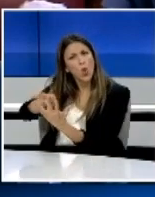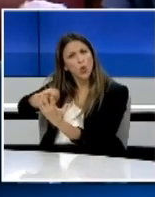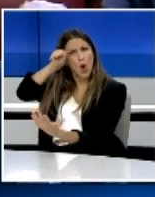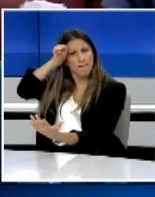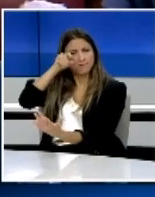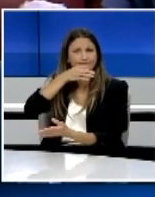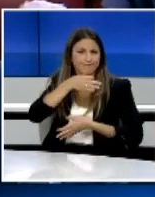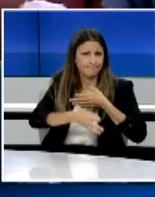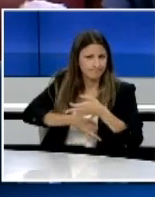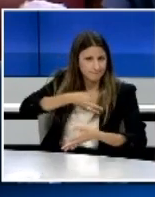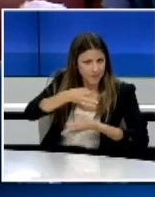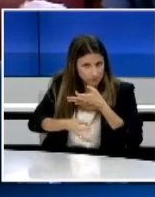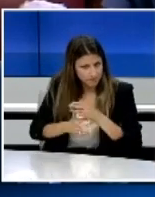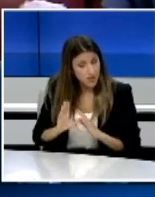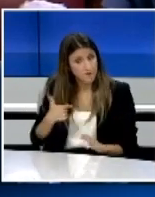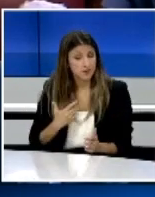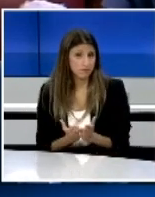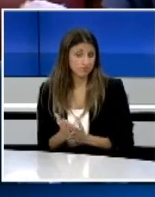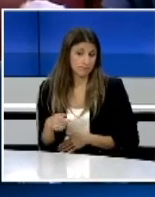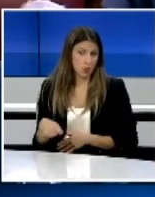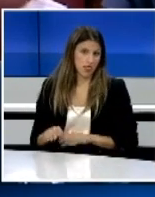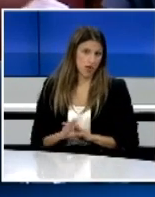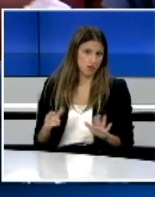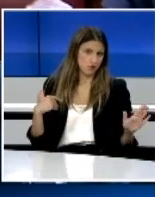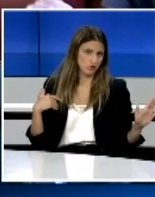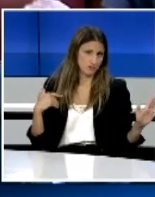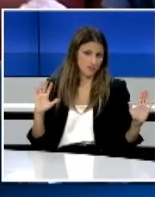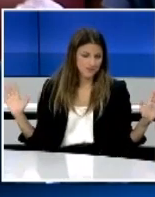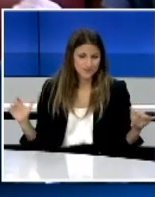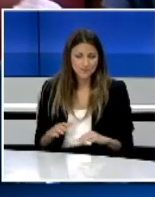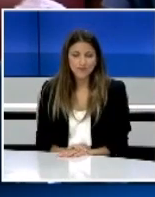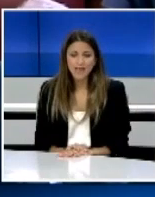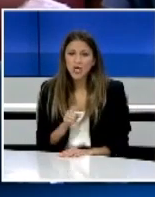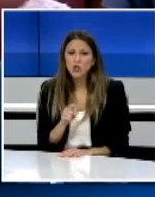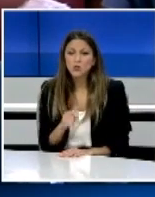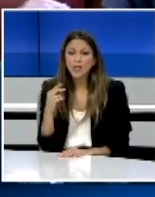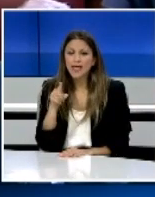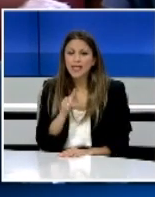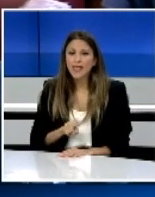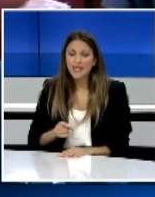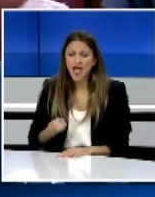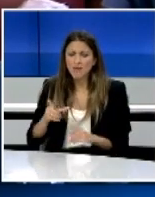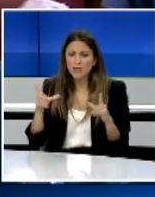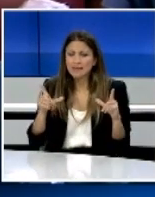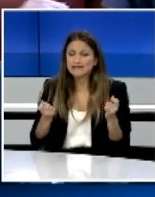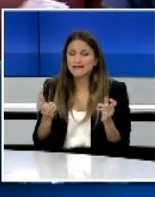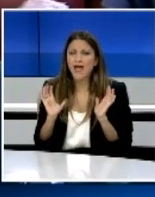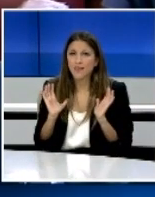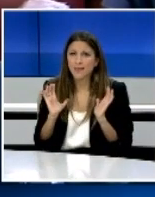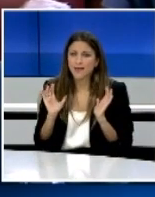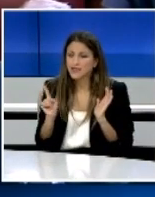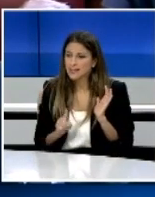ελεύθερη μετάφραση, αλλά είμαι νομίζω ακριβοδίκαιος στην ερμηνεία. Εσείς τι έρχεστε να κάνετε σήμερα? Πρώτον, να